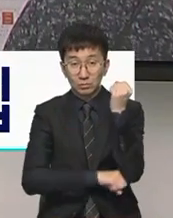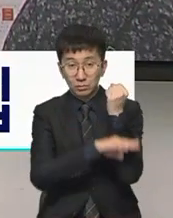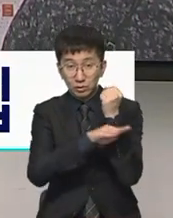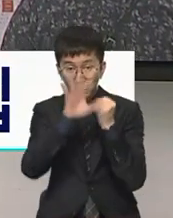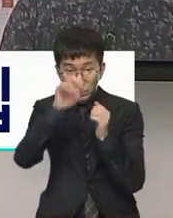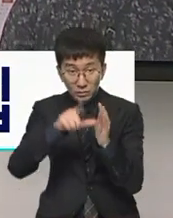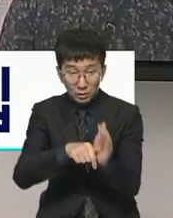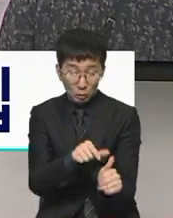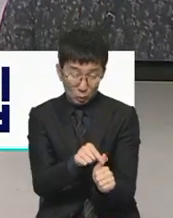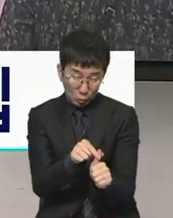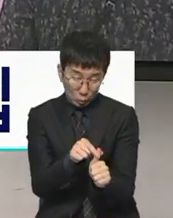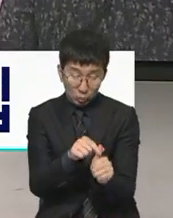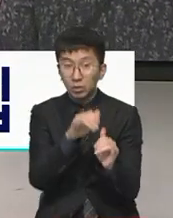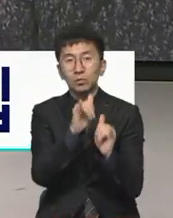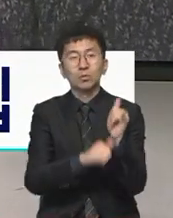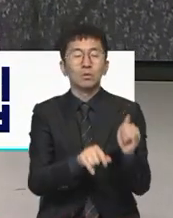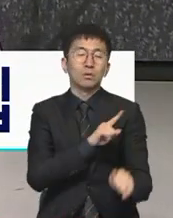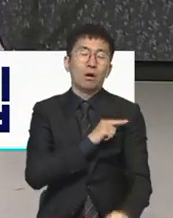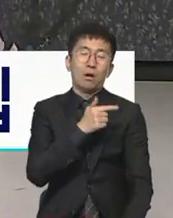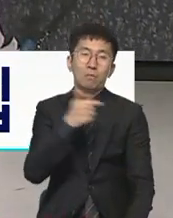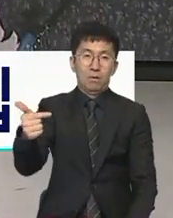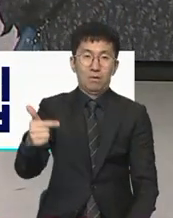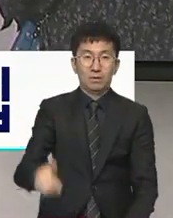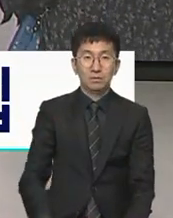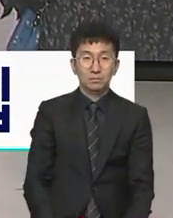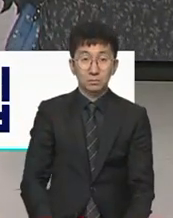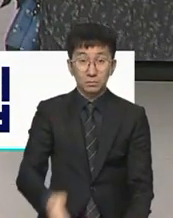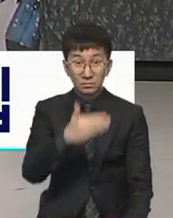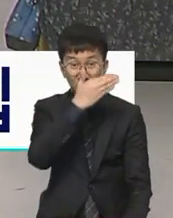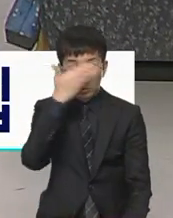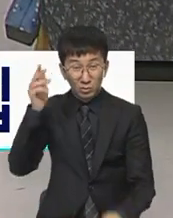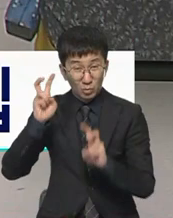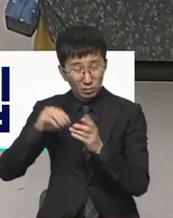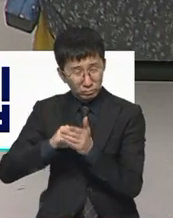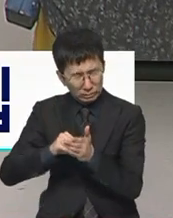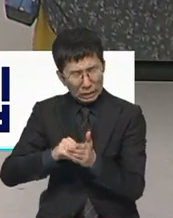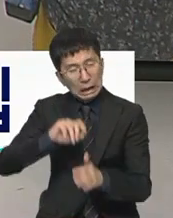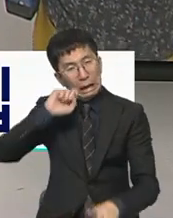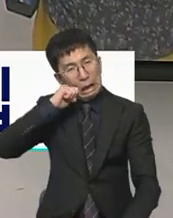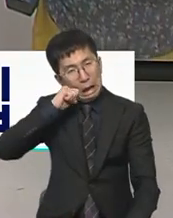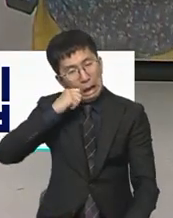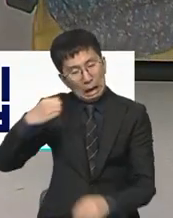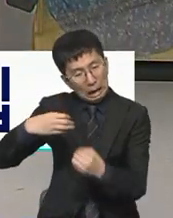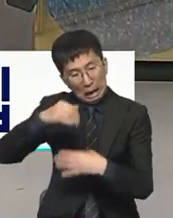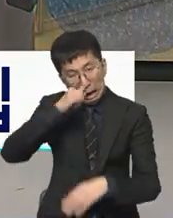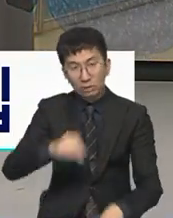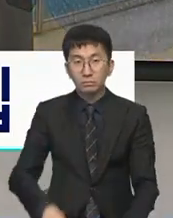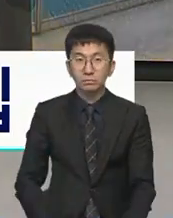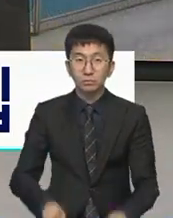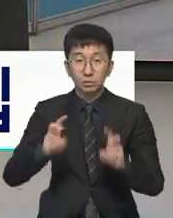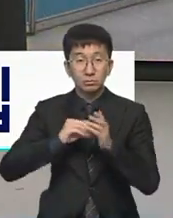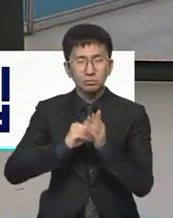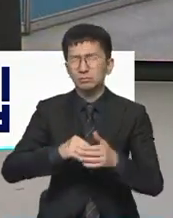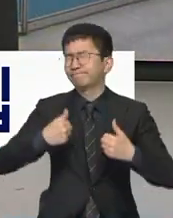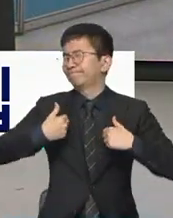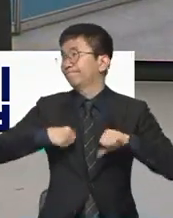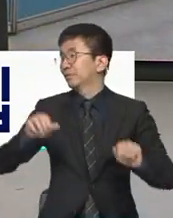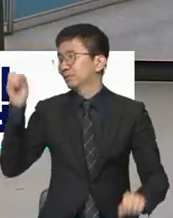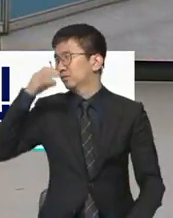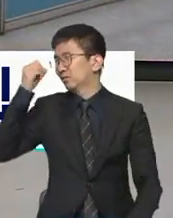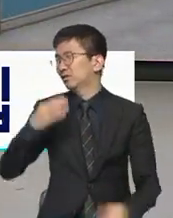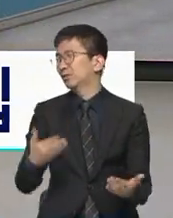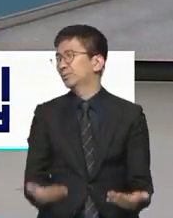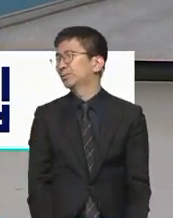지난달 10월 기준으로 고용률이 역대 최고였지만 청년층은 여전히 취업에 어려움을 겪고 있습니다. 특히